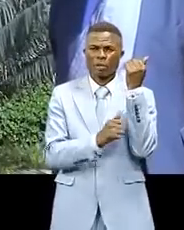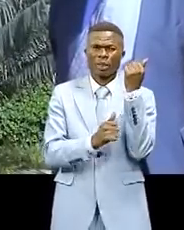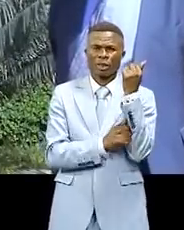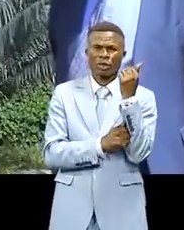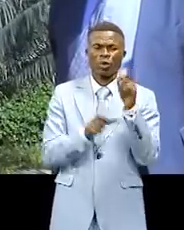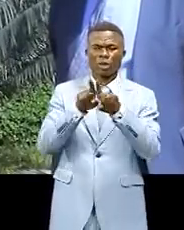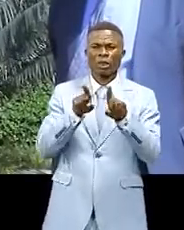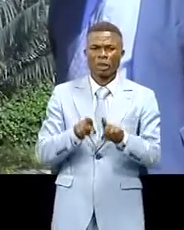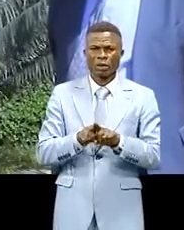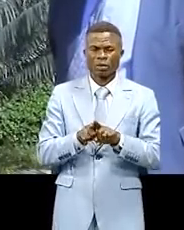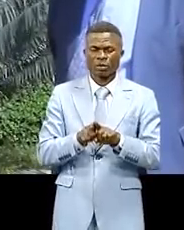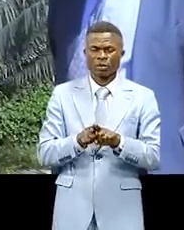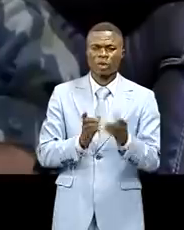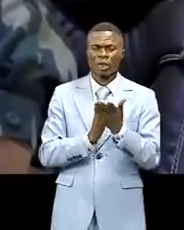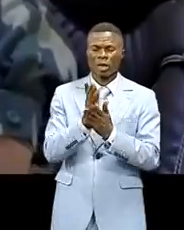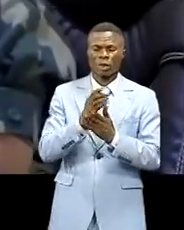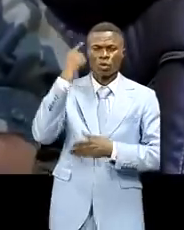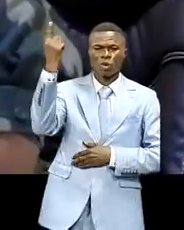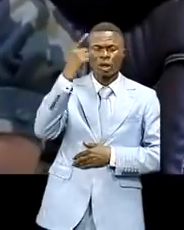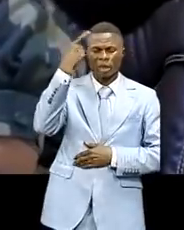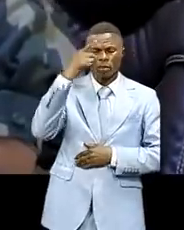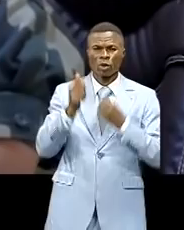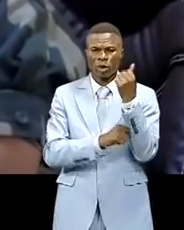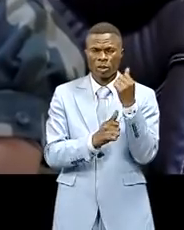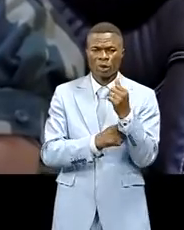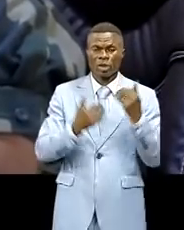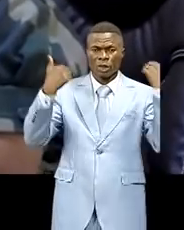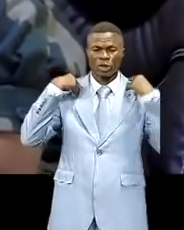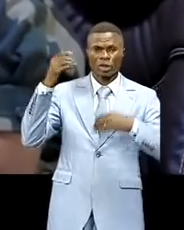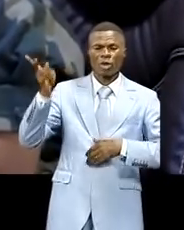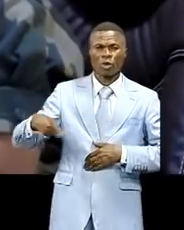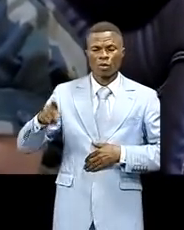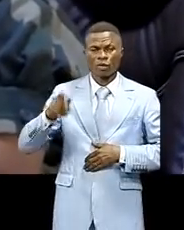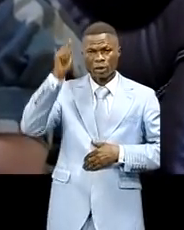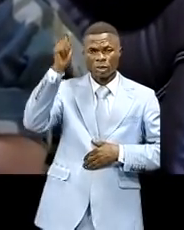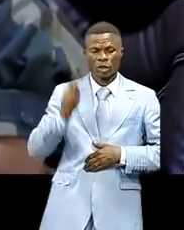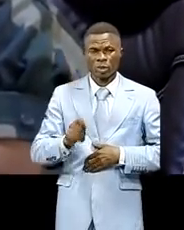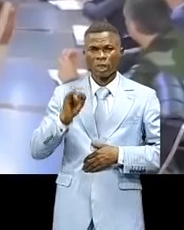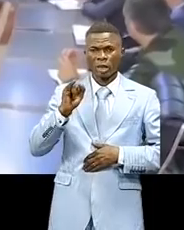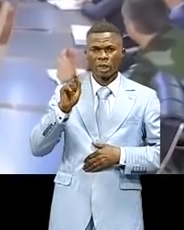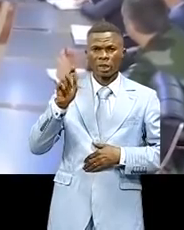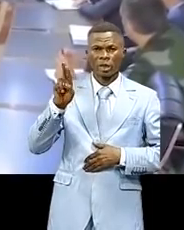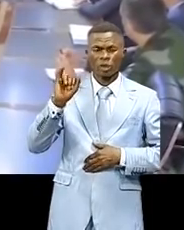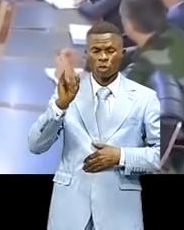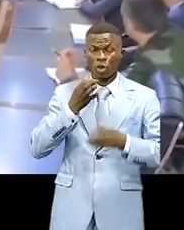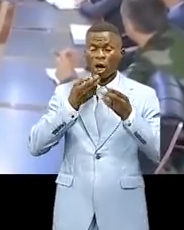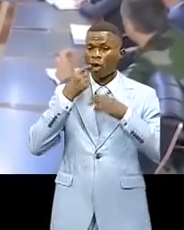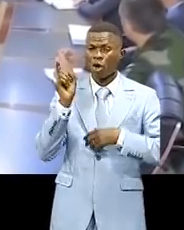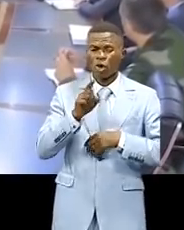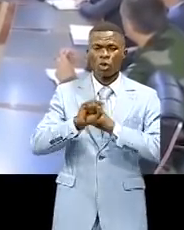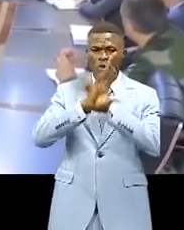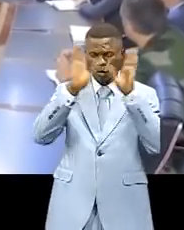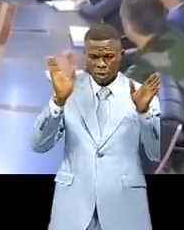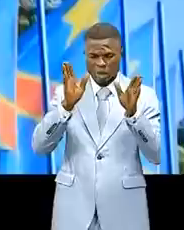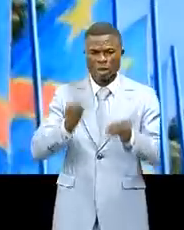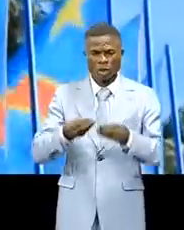le droit international humanitaire pour le lieutenant général ou brouillards gouverneur militaire de l'ituri des instructions claires et précises ont été